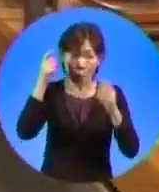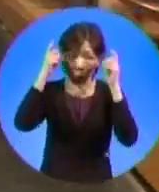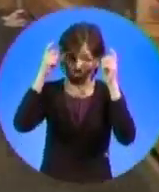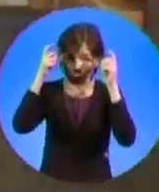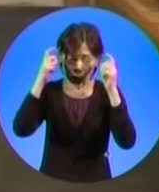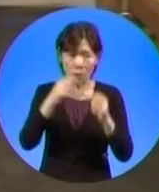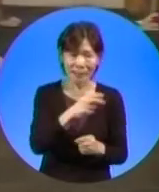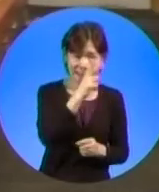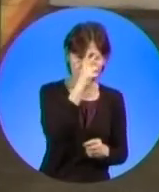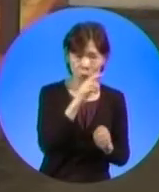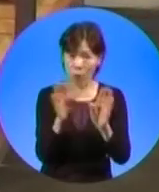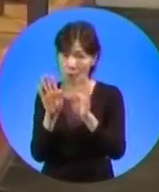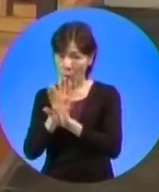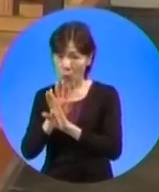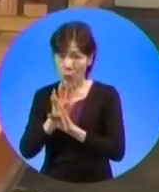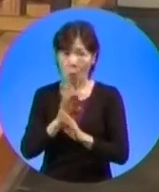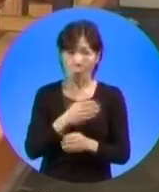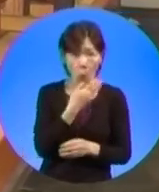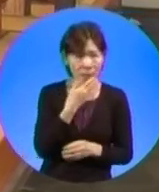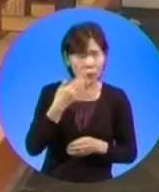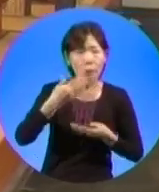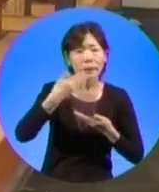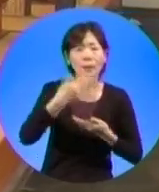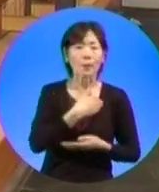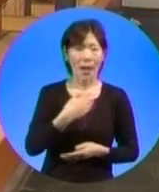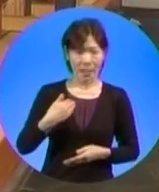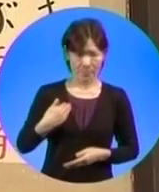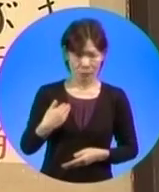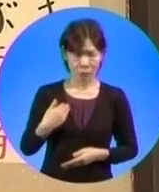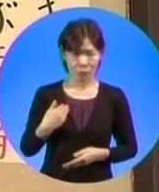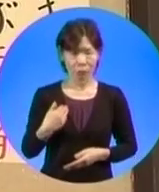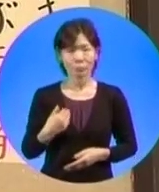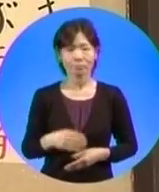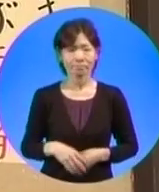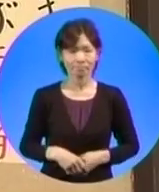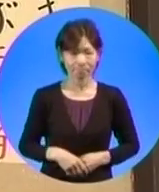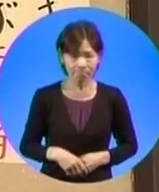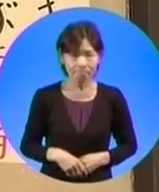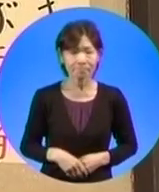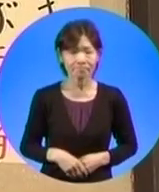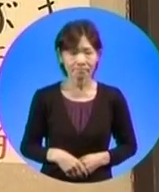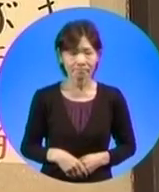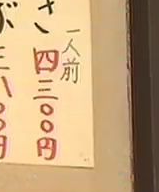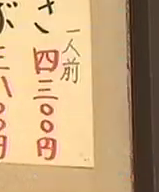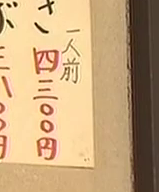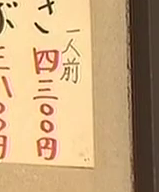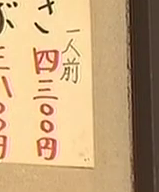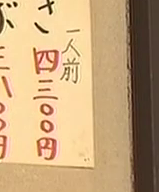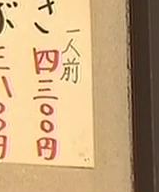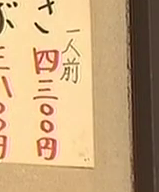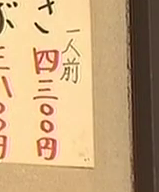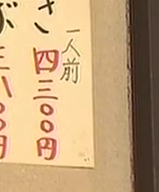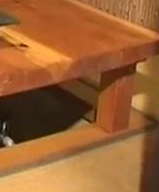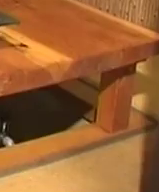能勢黒牛をお昼ご飯や夕食として楽しむことができます。